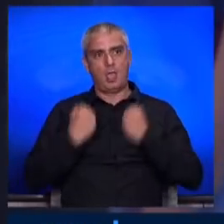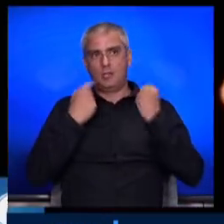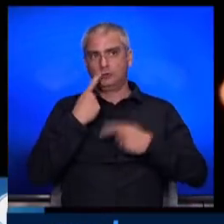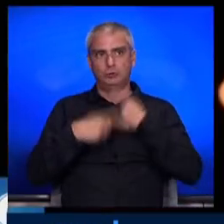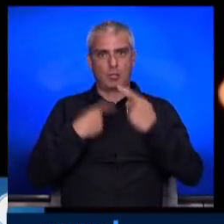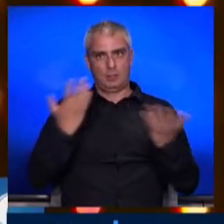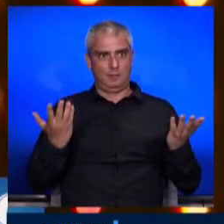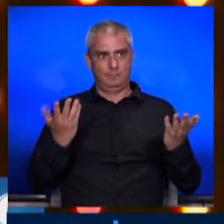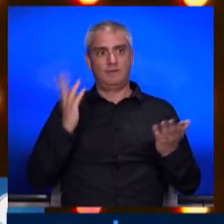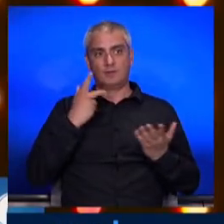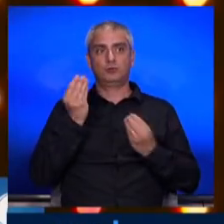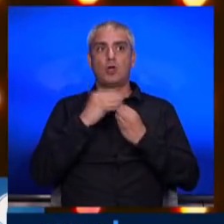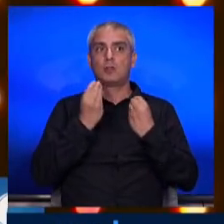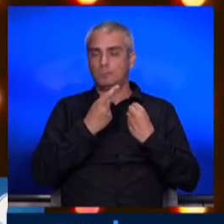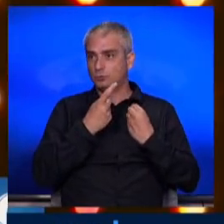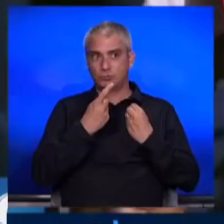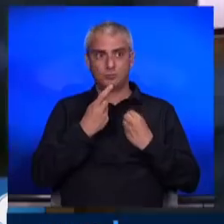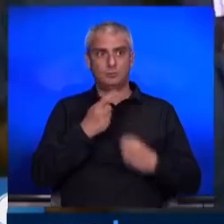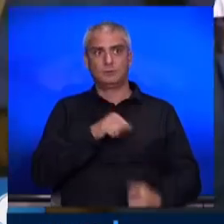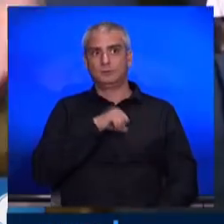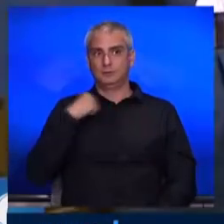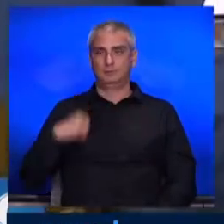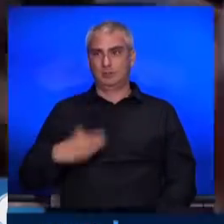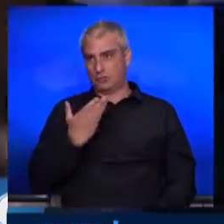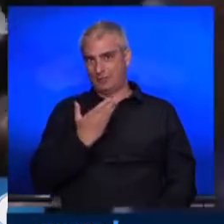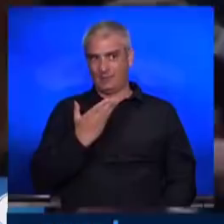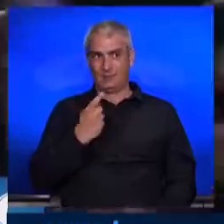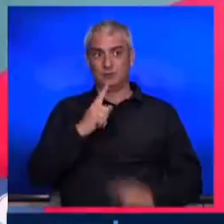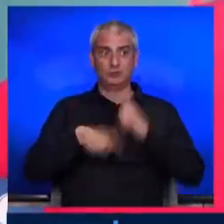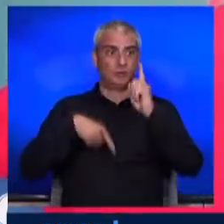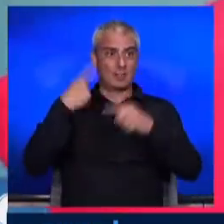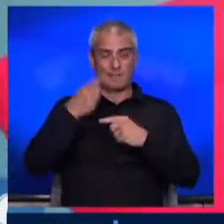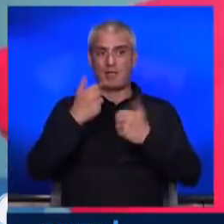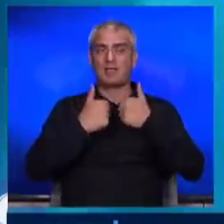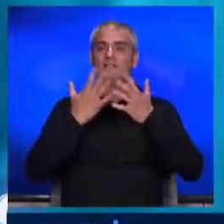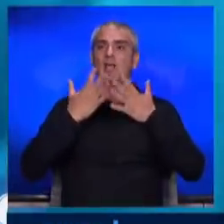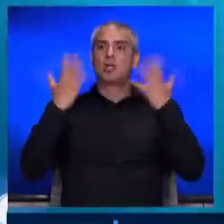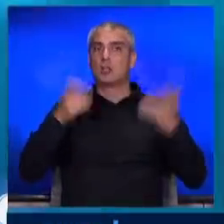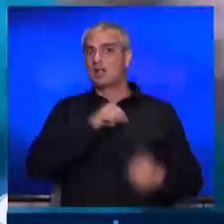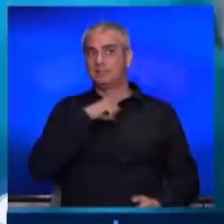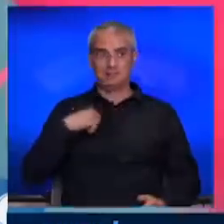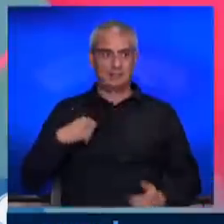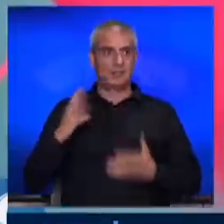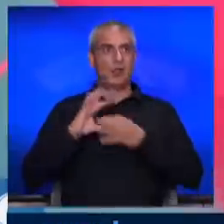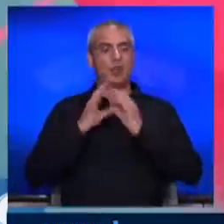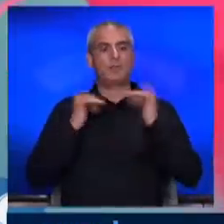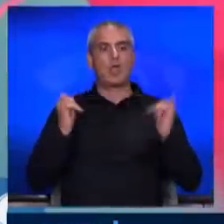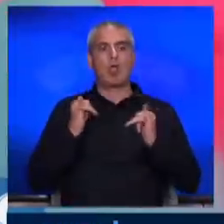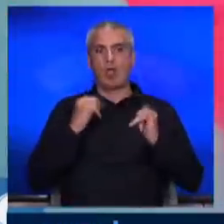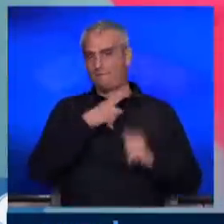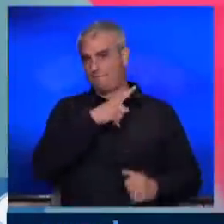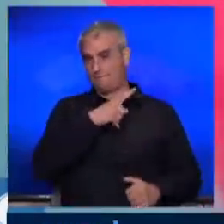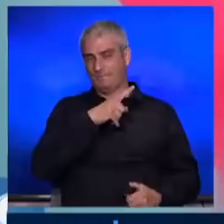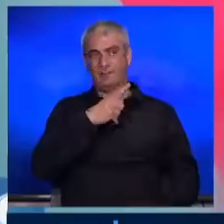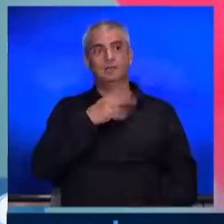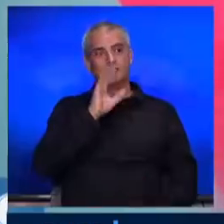מפרכים, ויש עוד משהו. בייג'ינג! בשנה הבאה תארח היריבה הגדולה, סין, את אולימפיאת החורף בבייג'ינג.